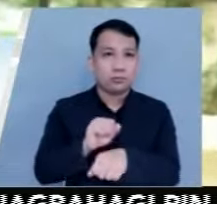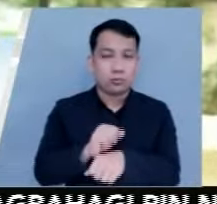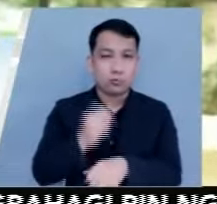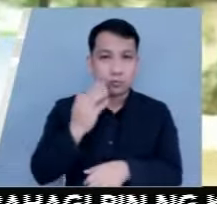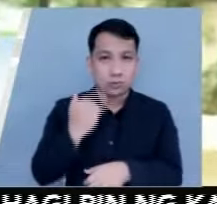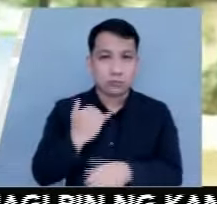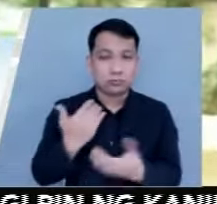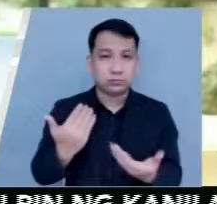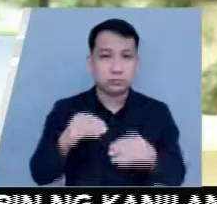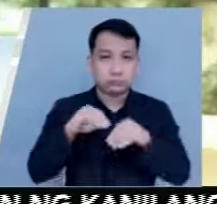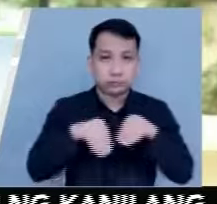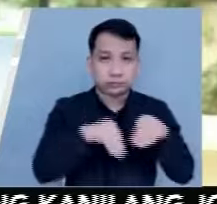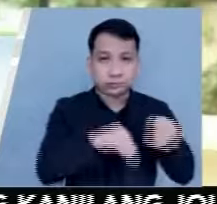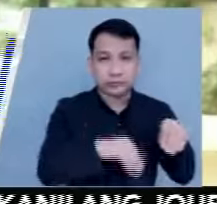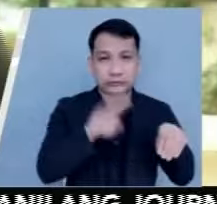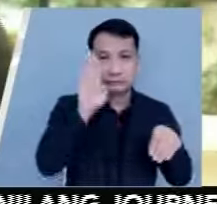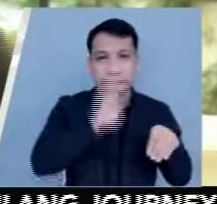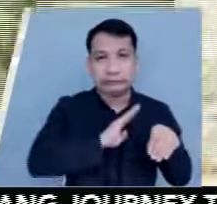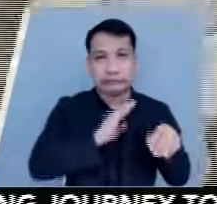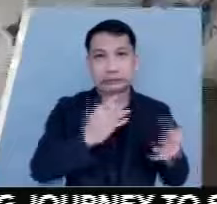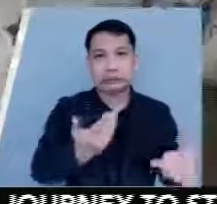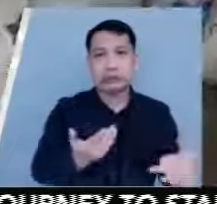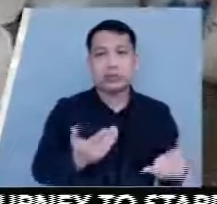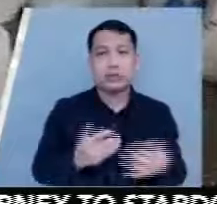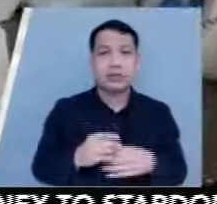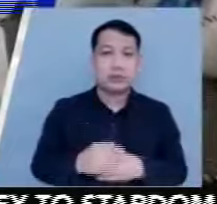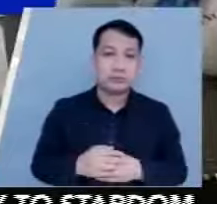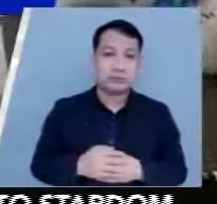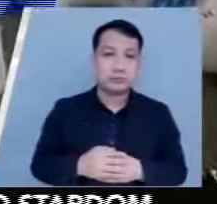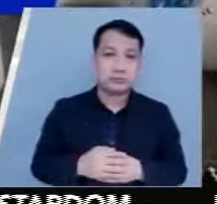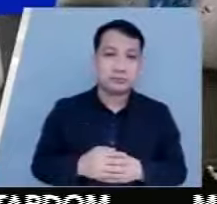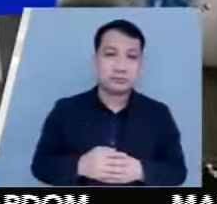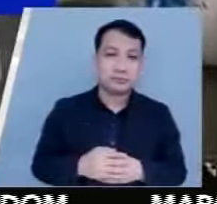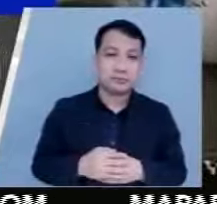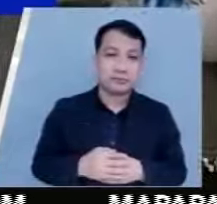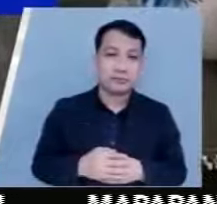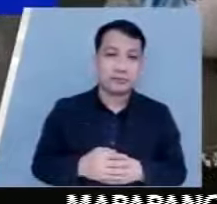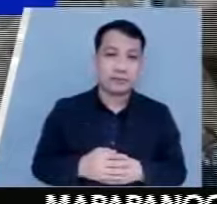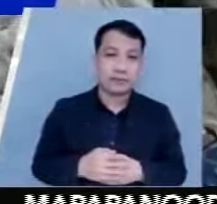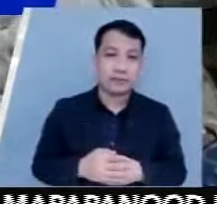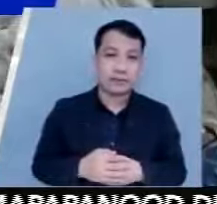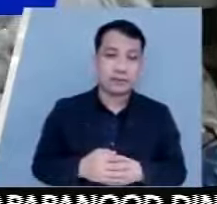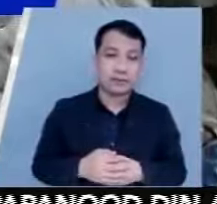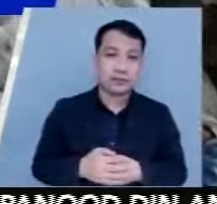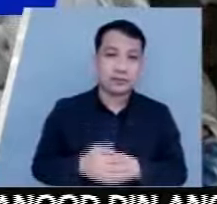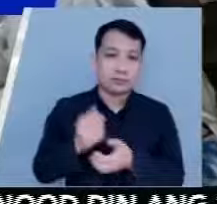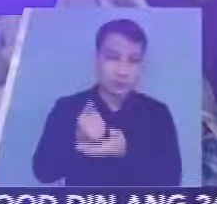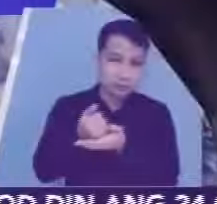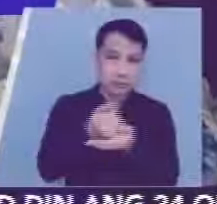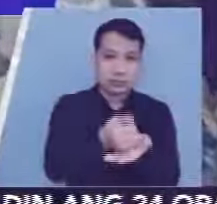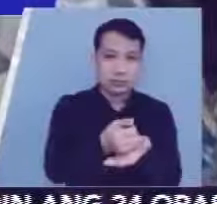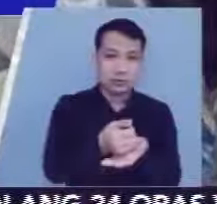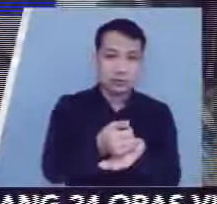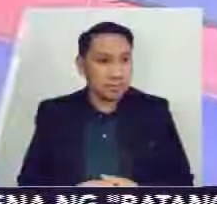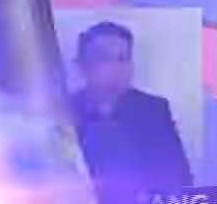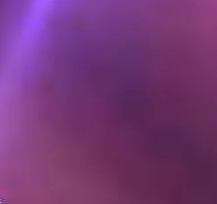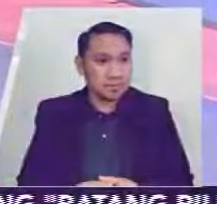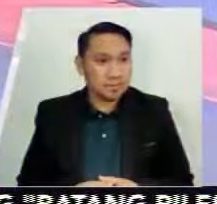tanim sa bukid na bubulok na rin, nasisira. Mamamahagi rin tayo ng tulong sa mga evacuees sa bayan ng La